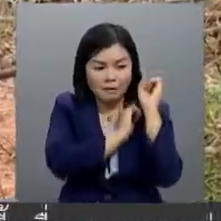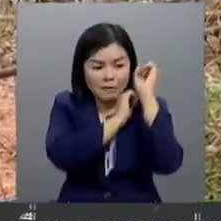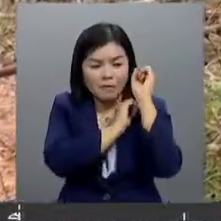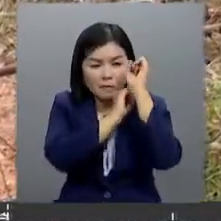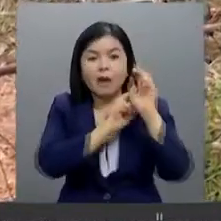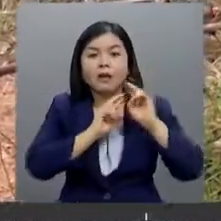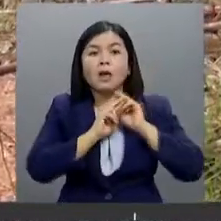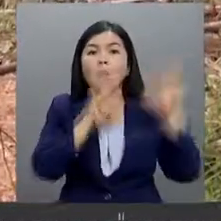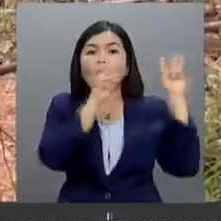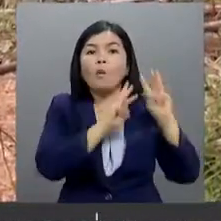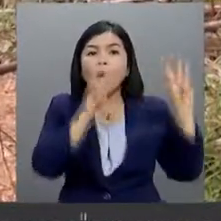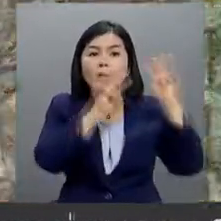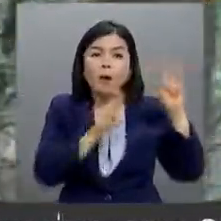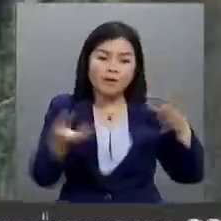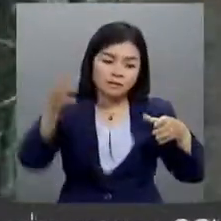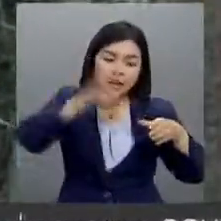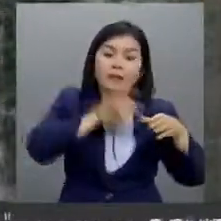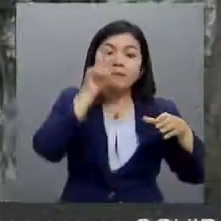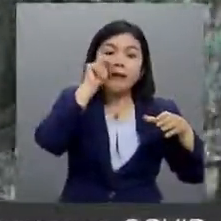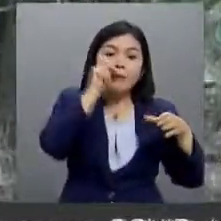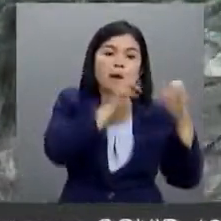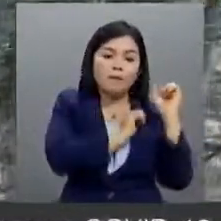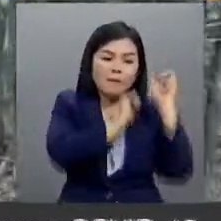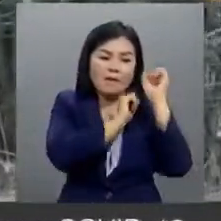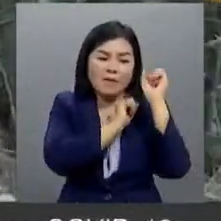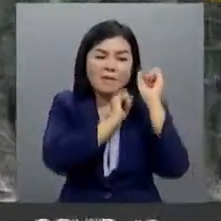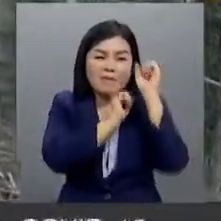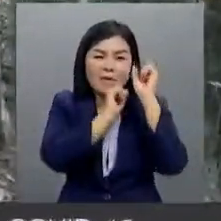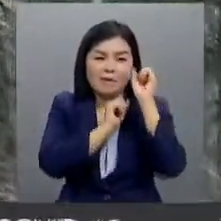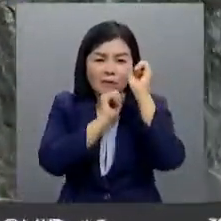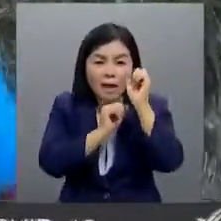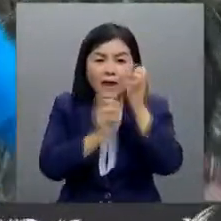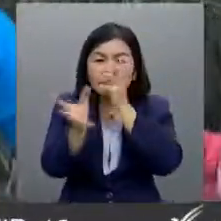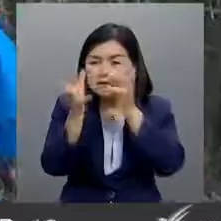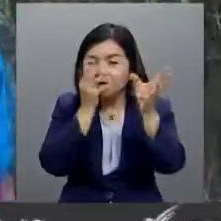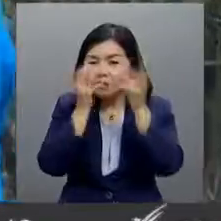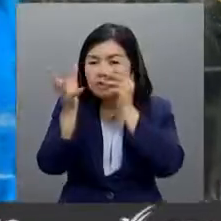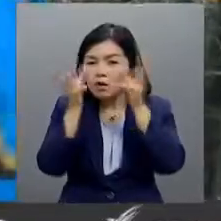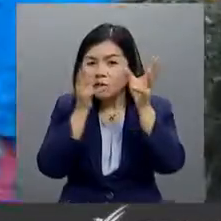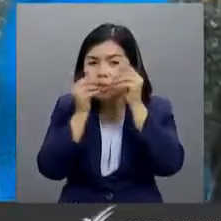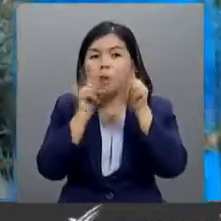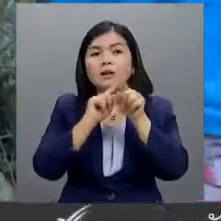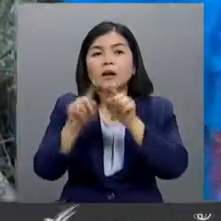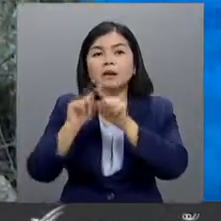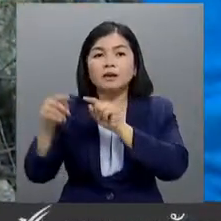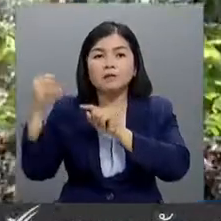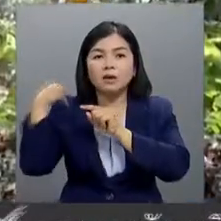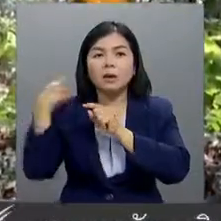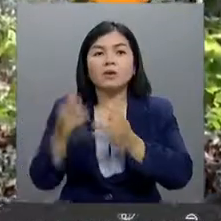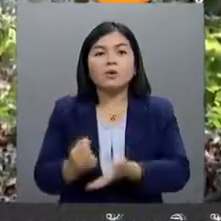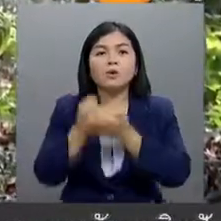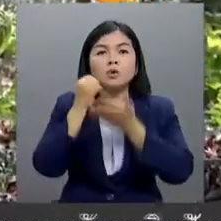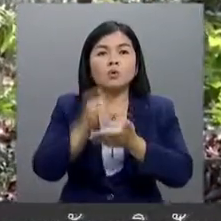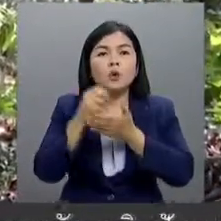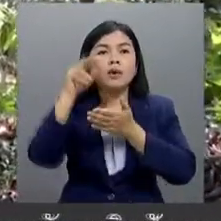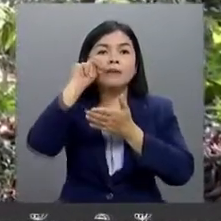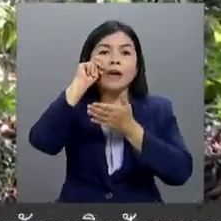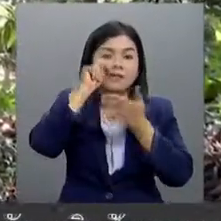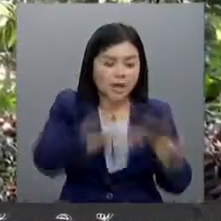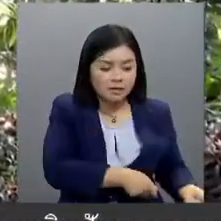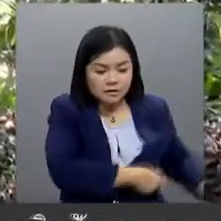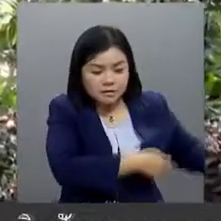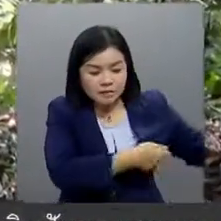เติมน้ำไปยังจุดที่กำหนดเพื่อทำภารกิจเติมน้ำให้ป่าเป็นการช่วยอนุรักษ์และปกป้องบ้านเก่าลี